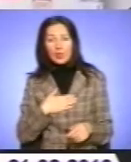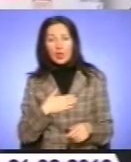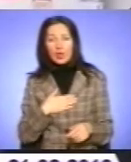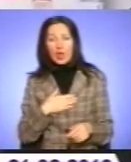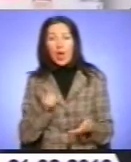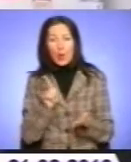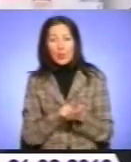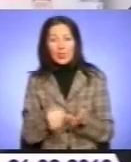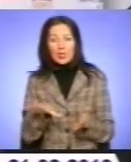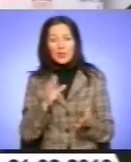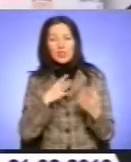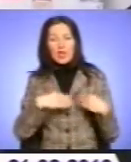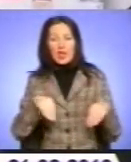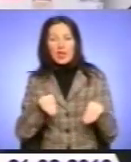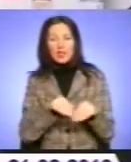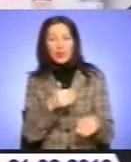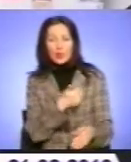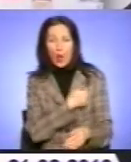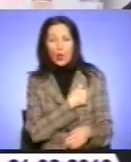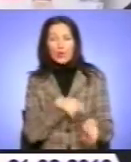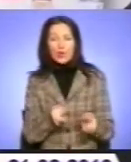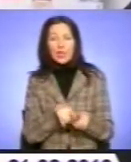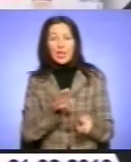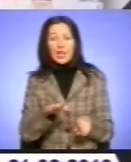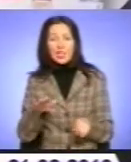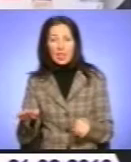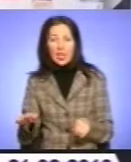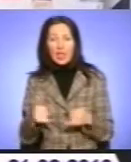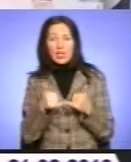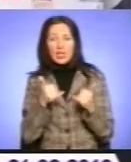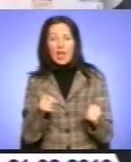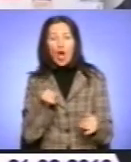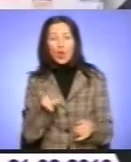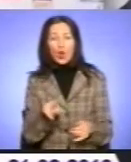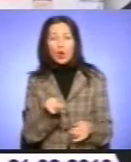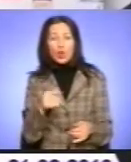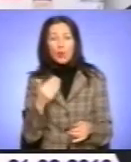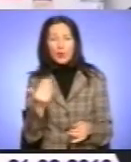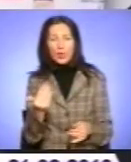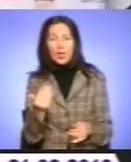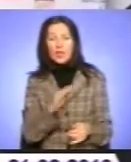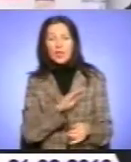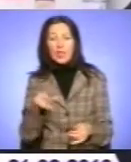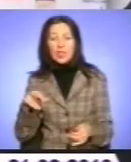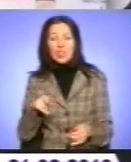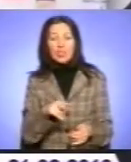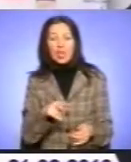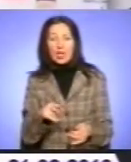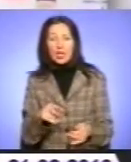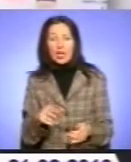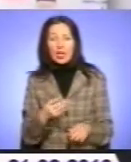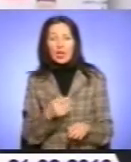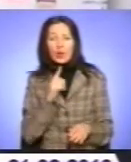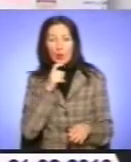Ми повинні всі разом заохочувати таких дітей для того, щоб вони не йшли слизькою дорогою, але